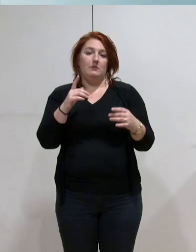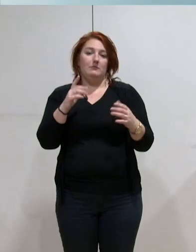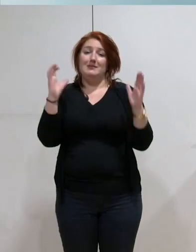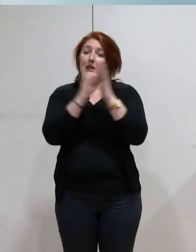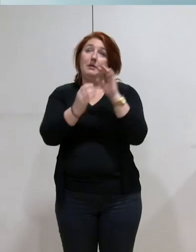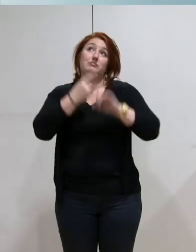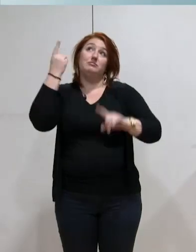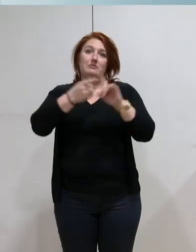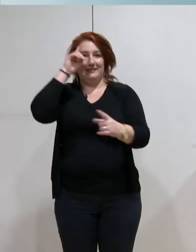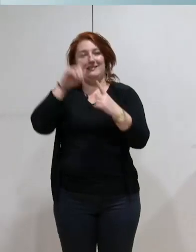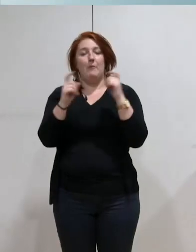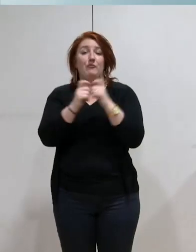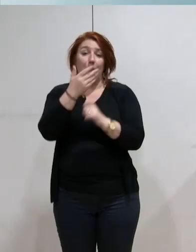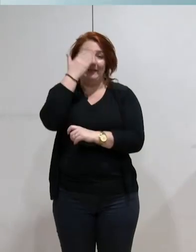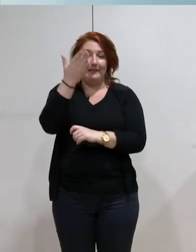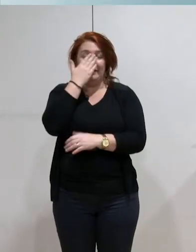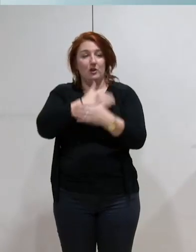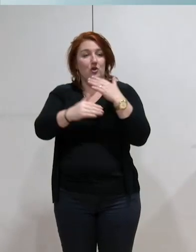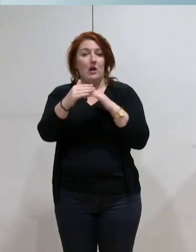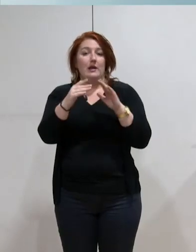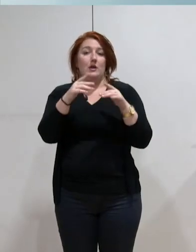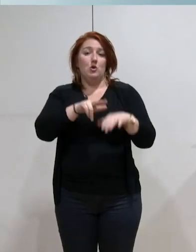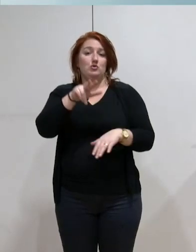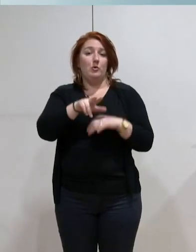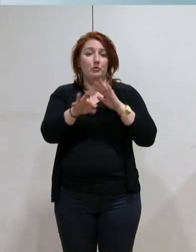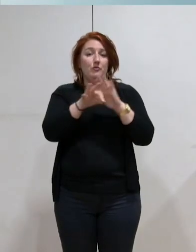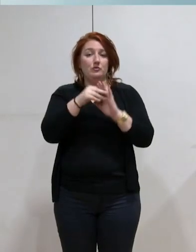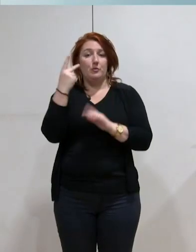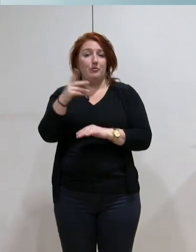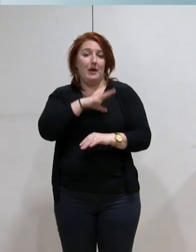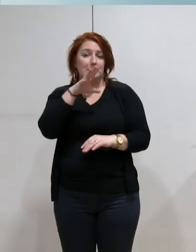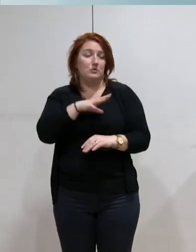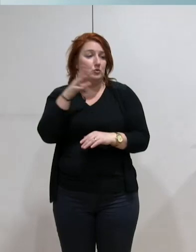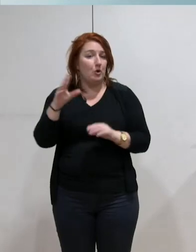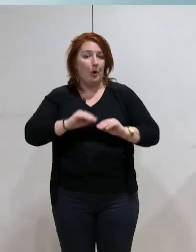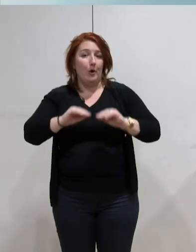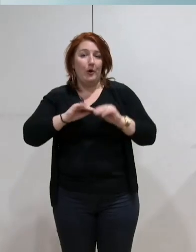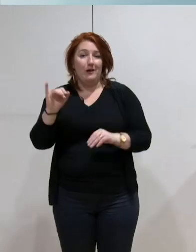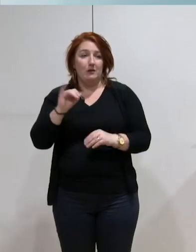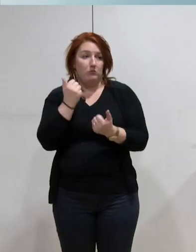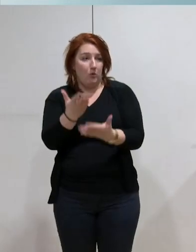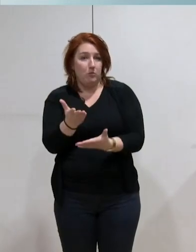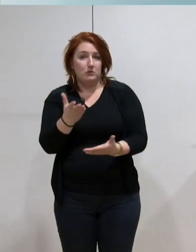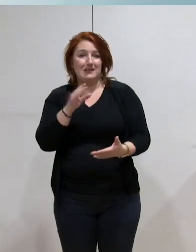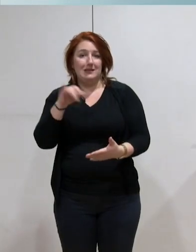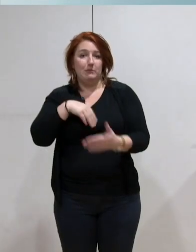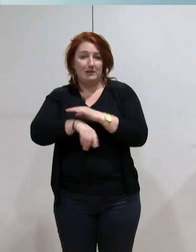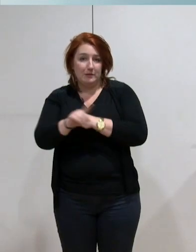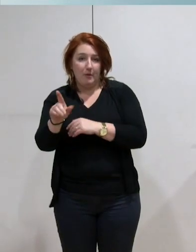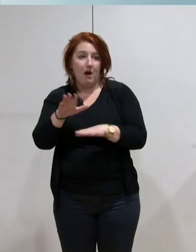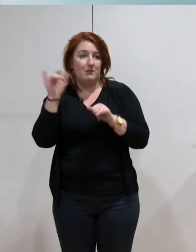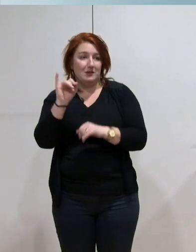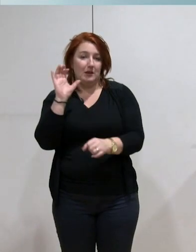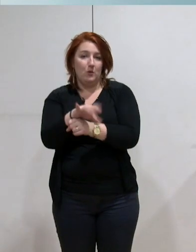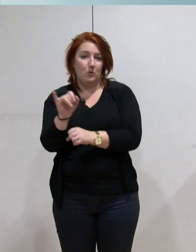fonction instituteur je la mets au voix qui ne prend pas part au vote qui s'abstient qui vote contre